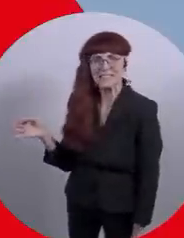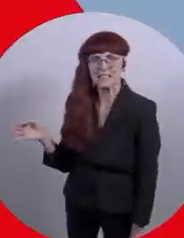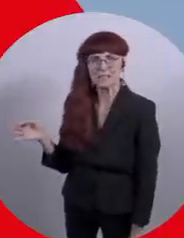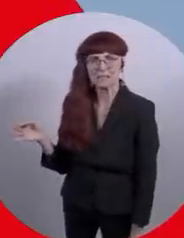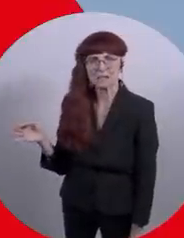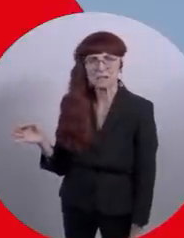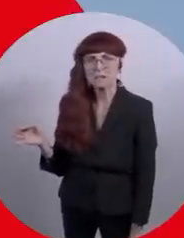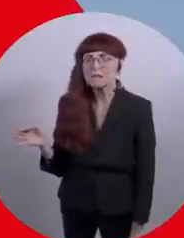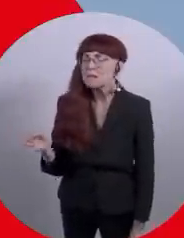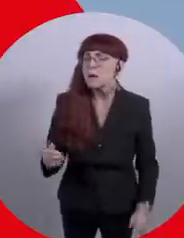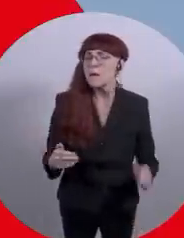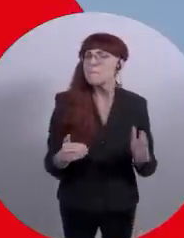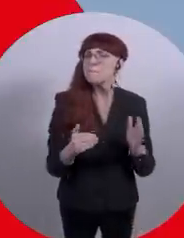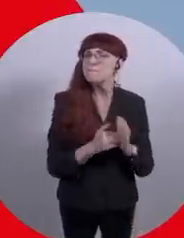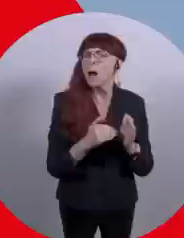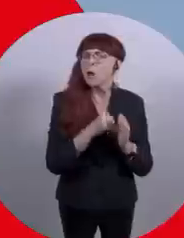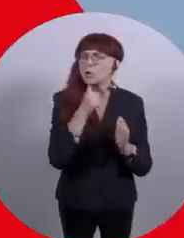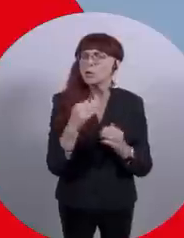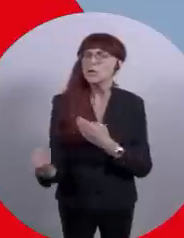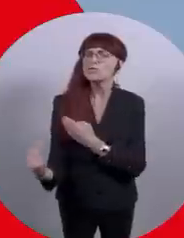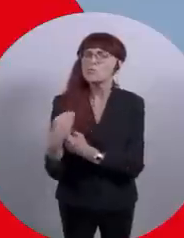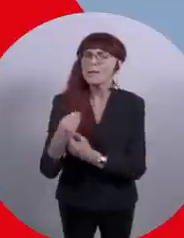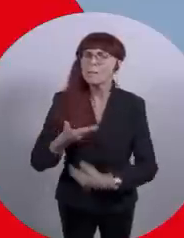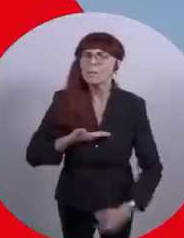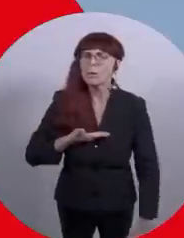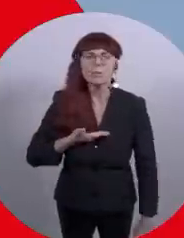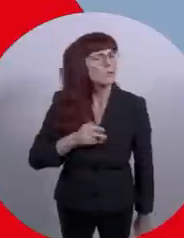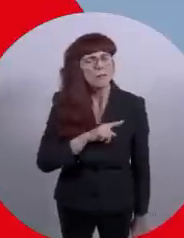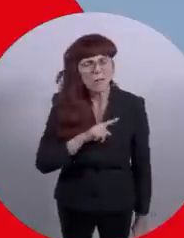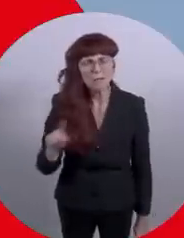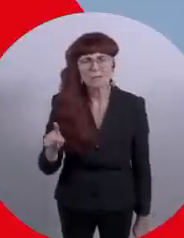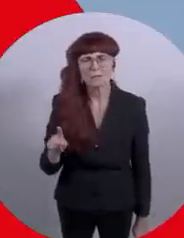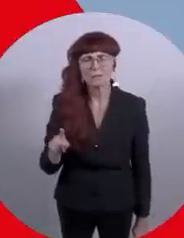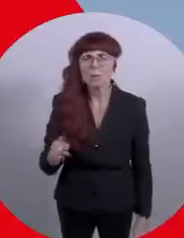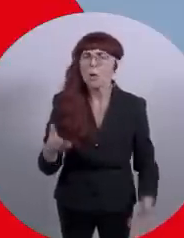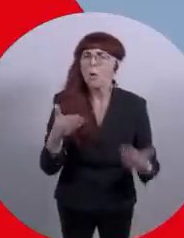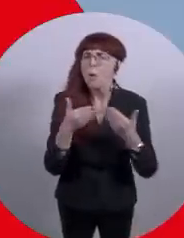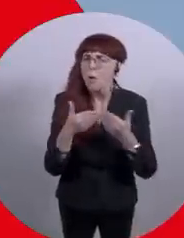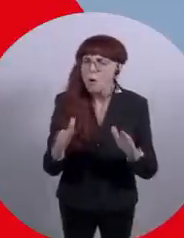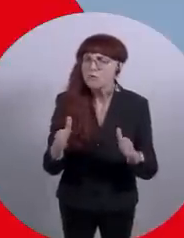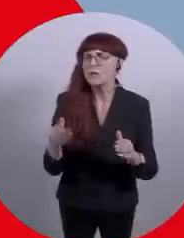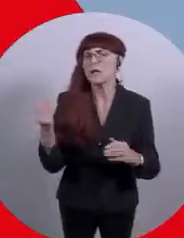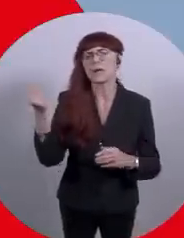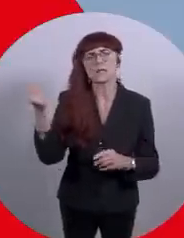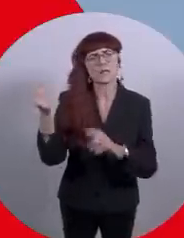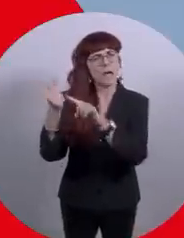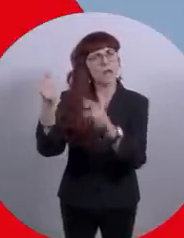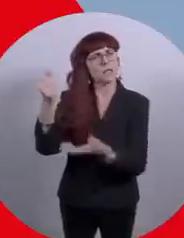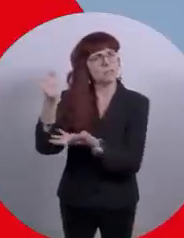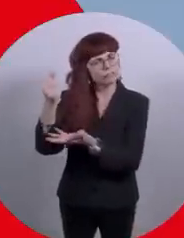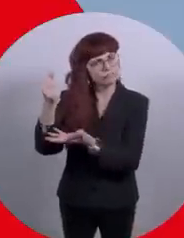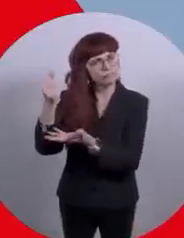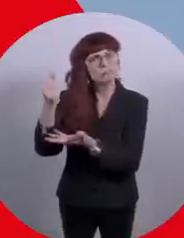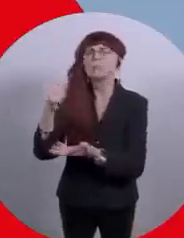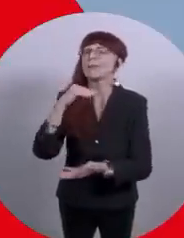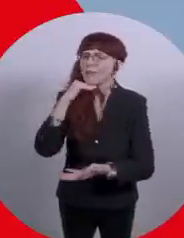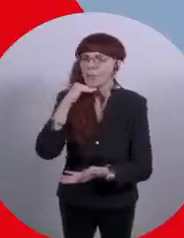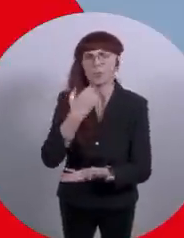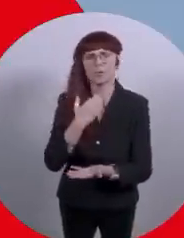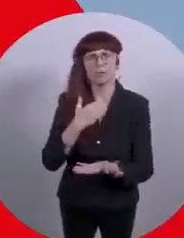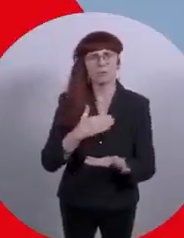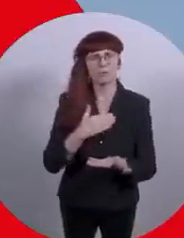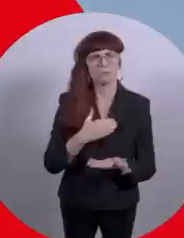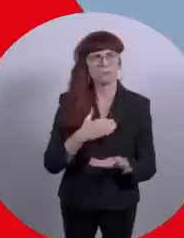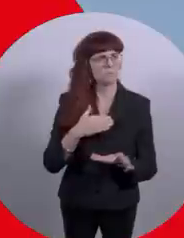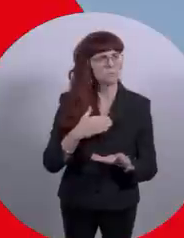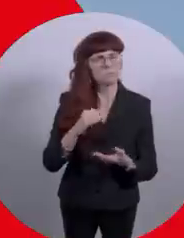nicht notwendig Spenden zu bekommen es werden genügend öffentliche Mittel verteilt wir